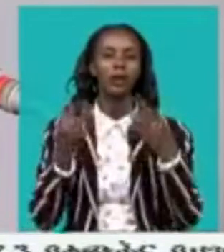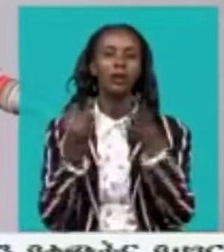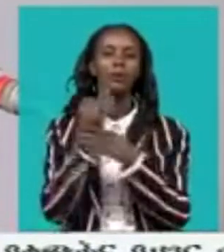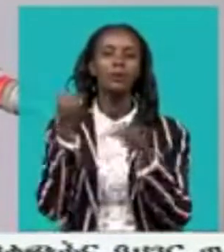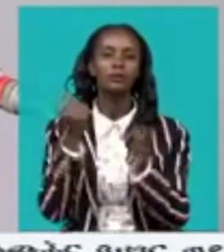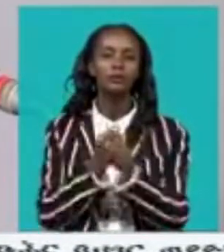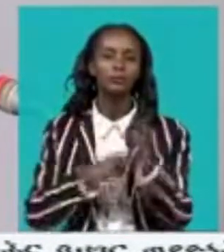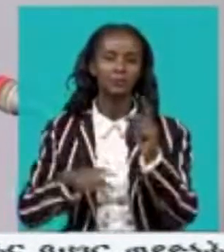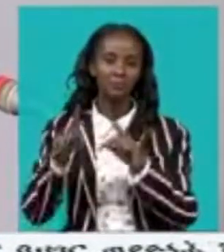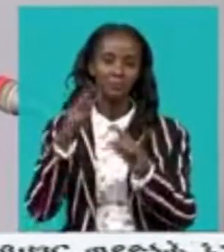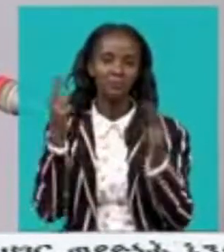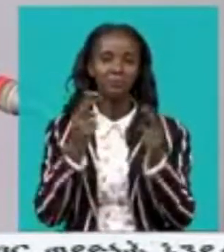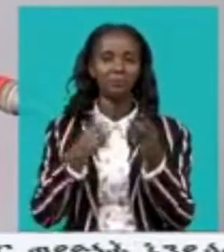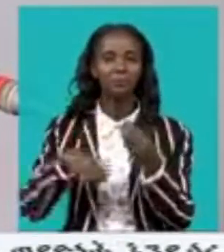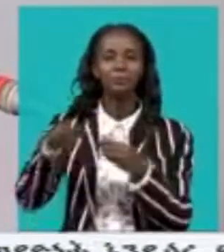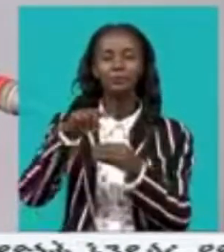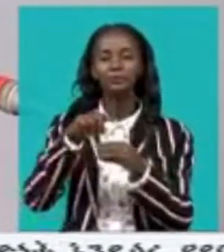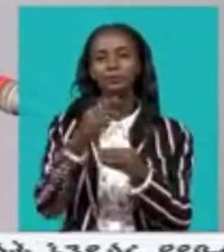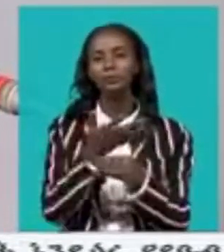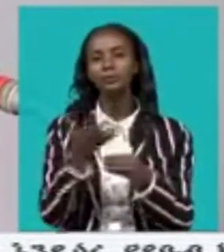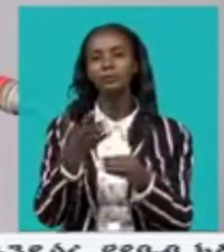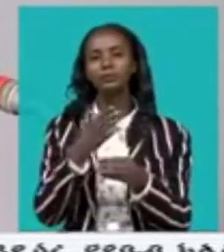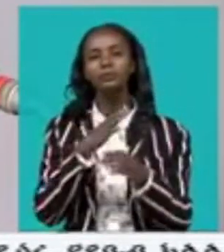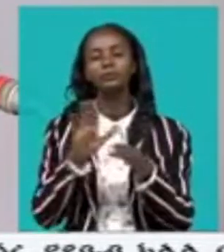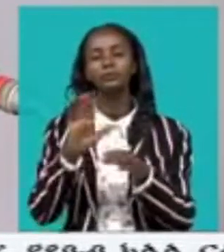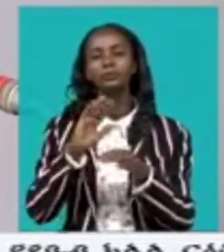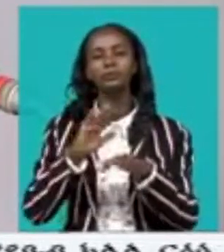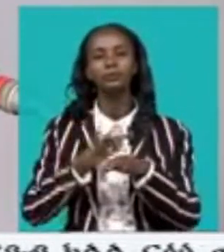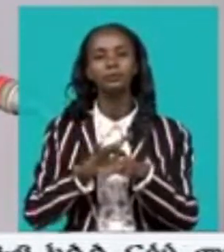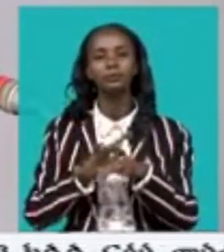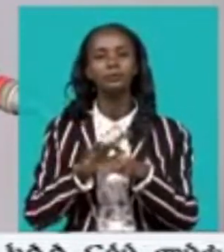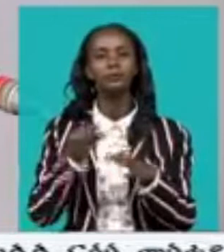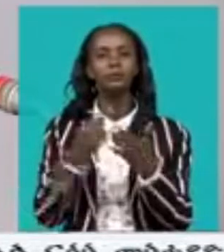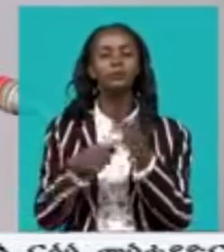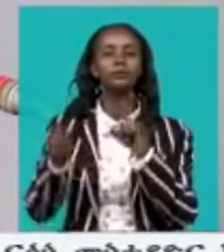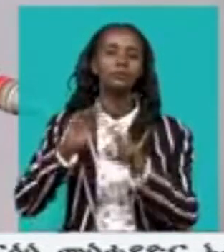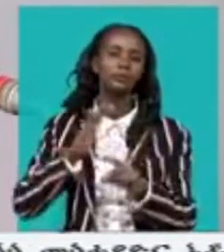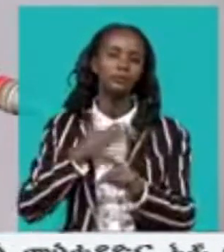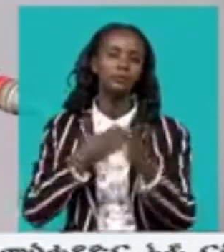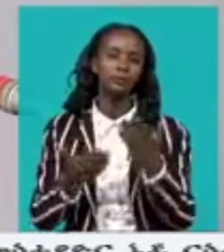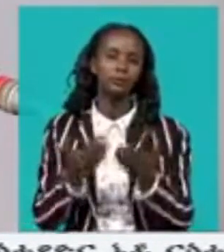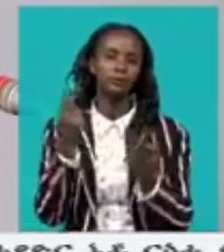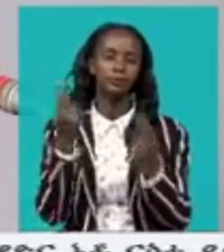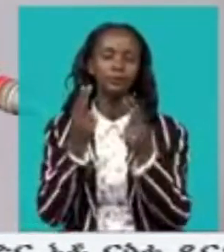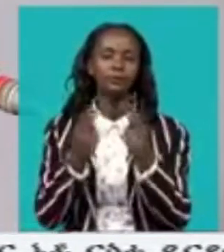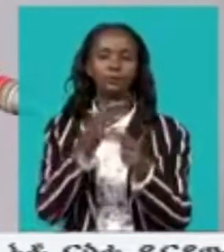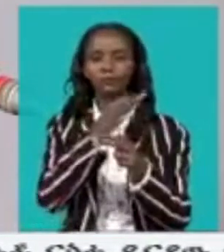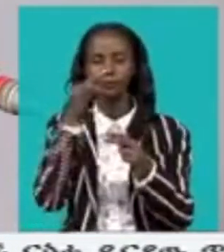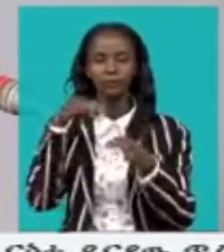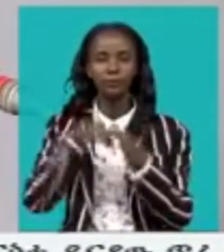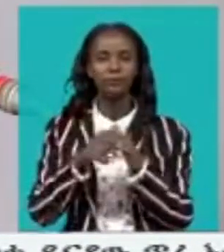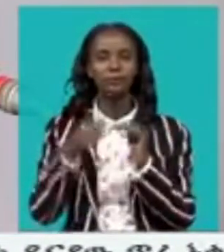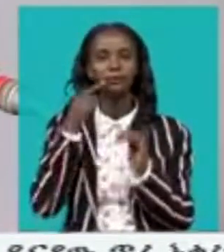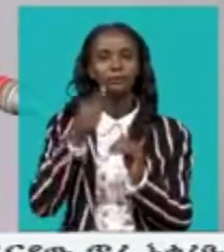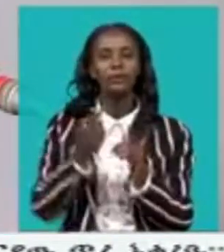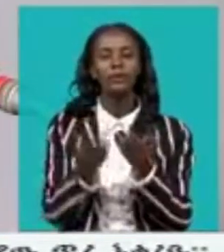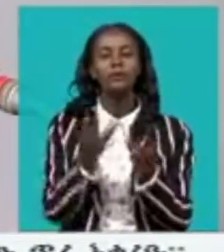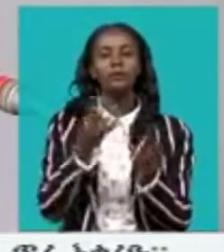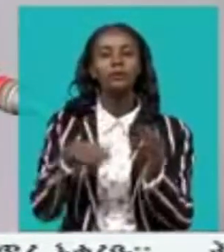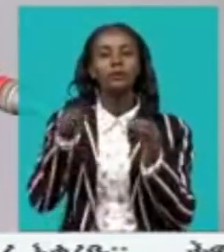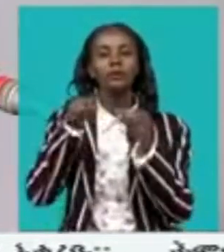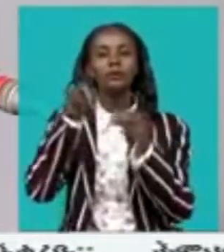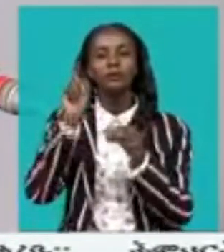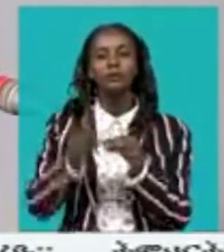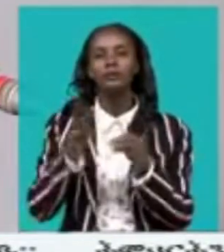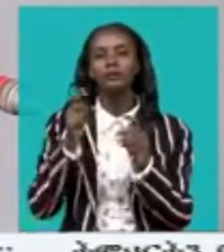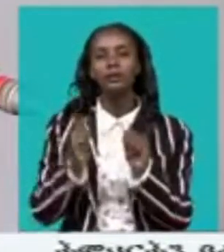ስራዎች፣ የህዝብ ተጠቃሚነት ጉዳዮች ላይ ሎዝ እያደረግን ያለ ነው። ይሄ ከህዝባችን ጥቅም አኳያ በደንብ ገባ ብሎ ማየት መመዘን ስለሚያስፈልግ